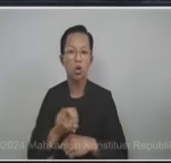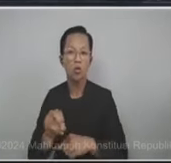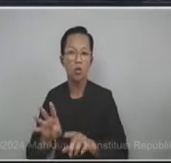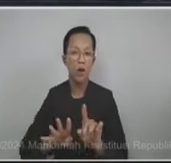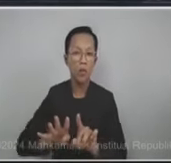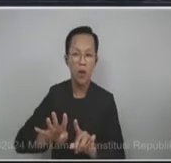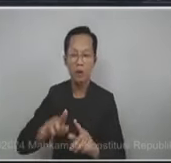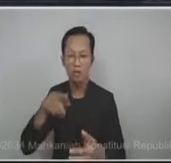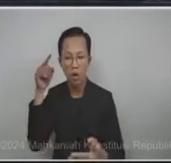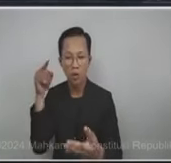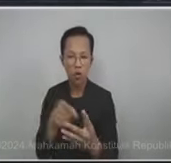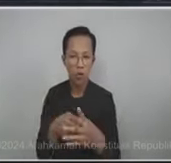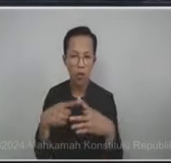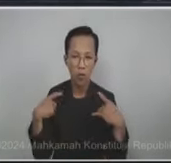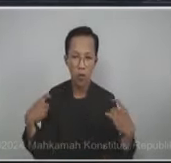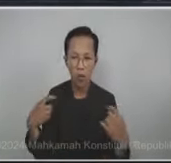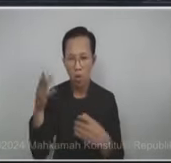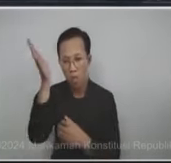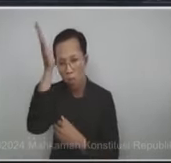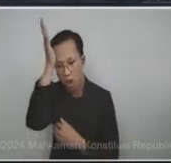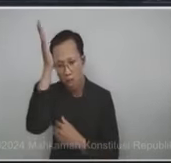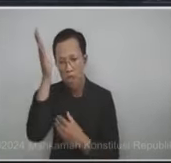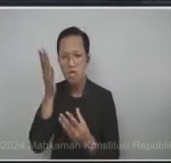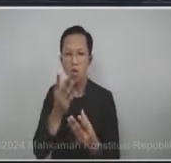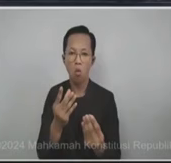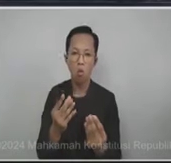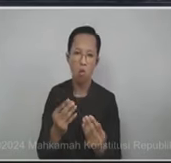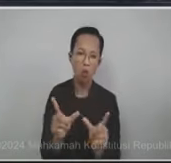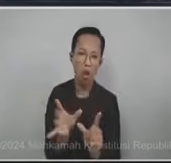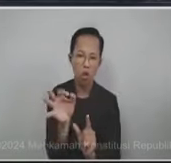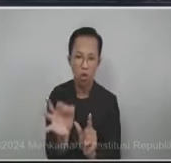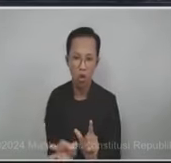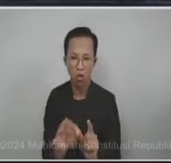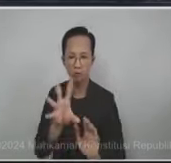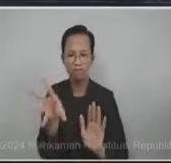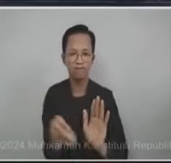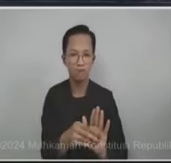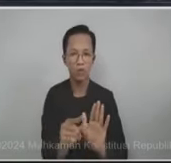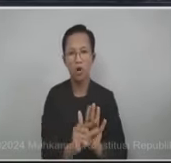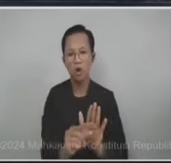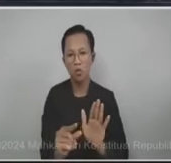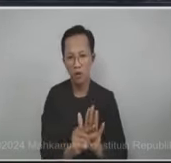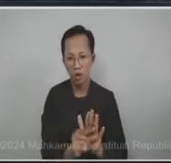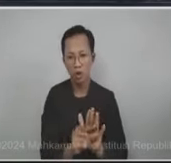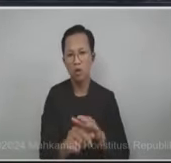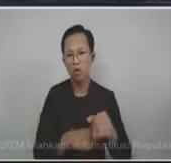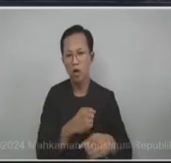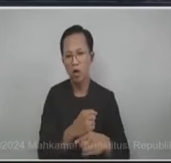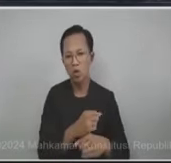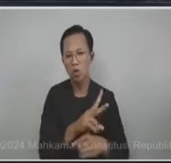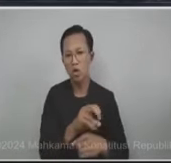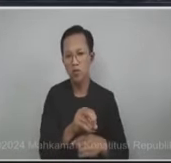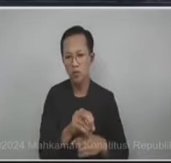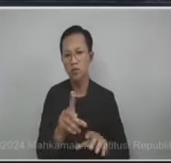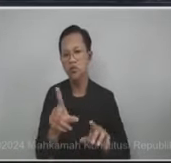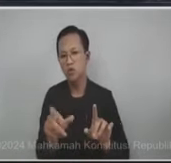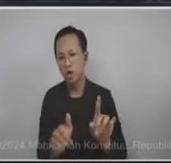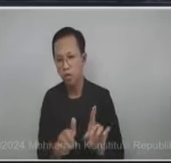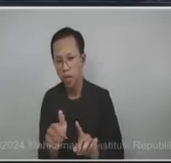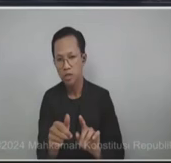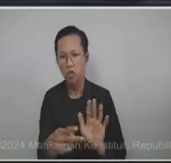gubernur bupati dan Walikota menjadi undang-undang lembaran Negara Republik Indonesia tahun 2016 nomor 130